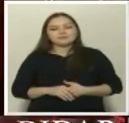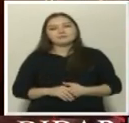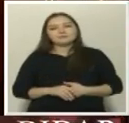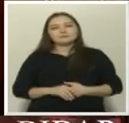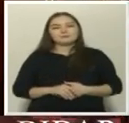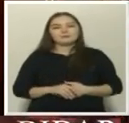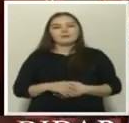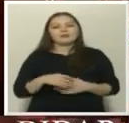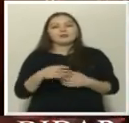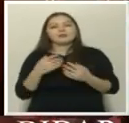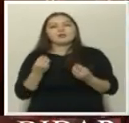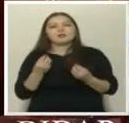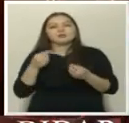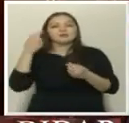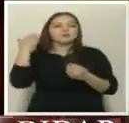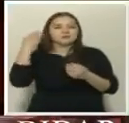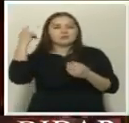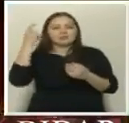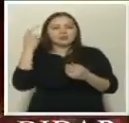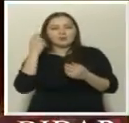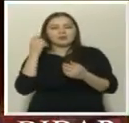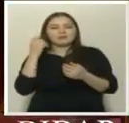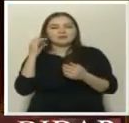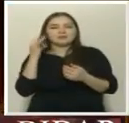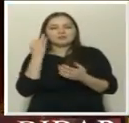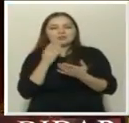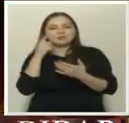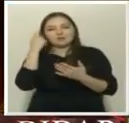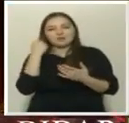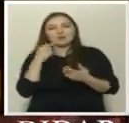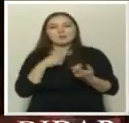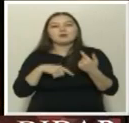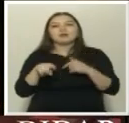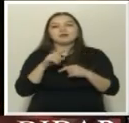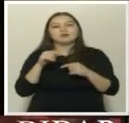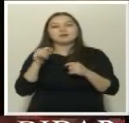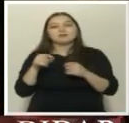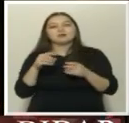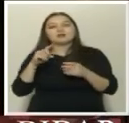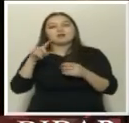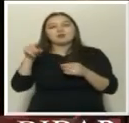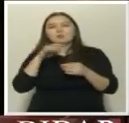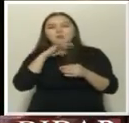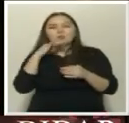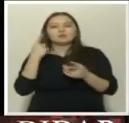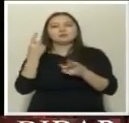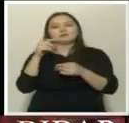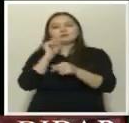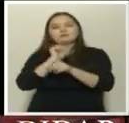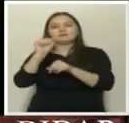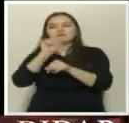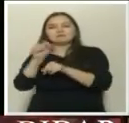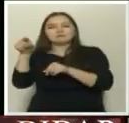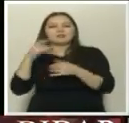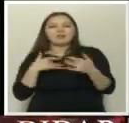как мы знаем из истории был правителем дальновидным политиком правившим Золотой ордой 17 лет авторы